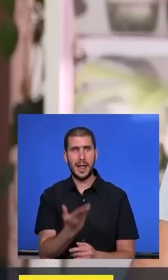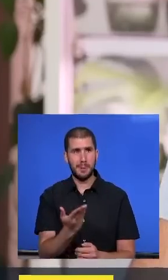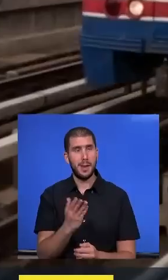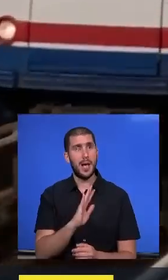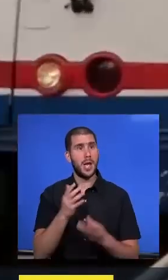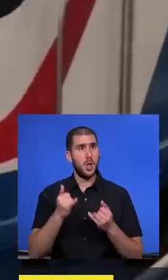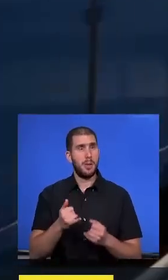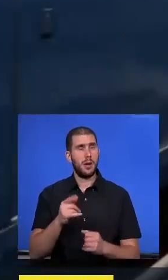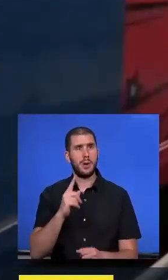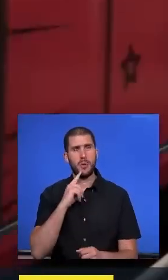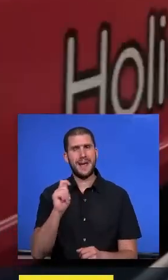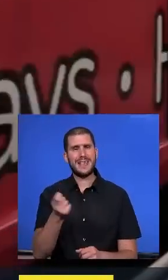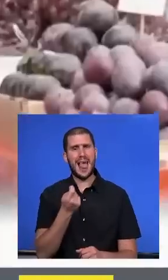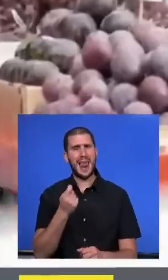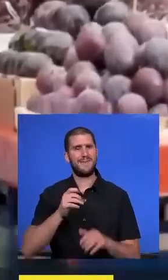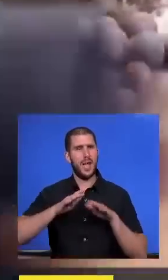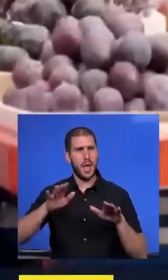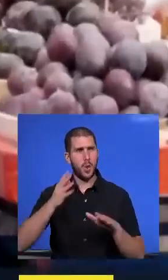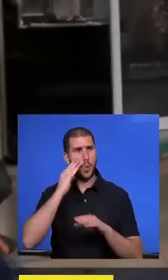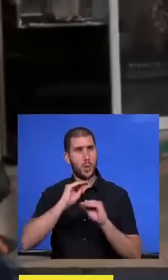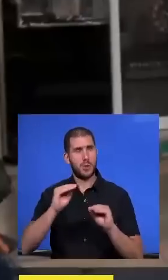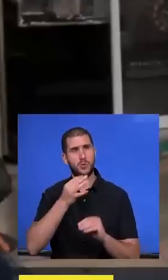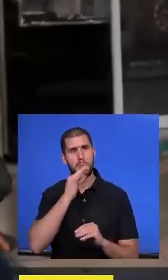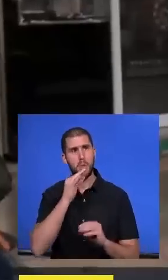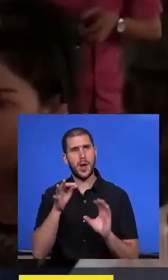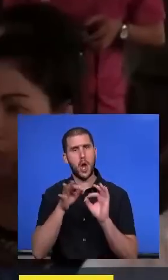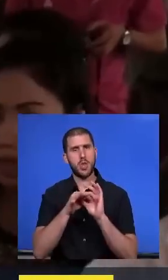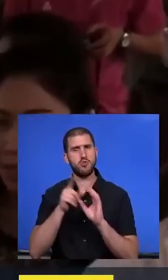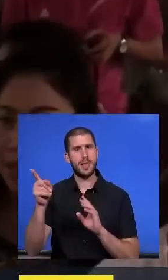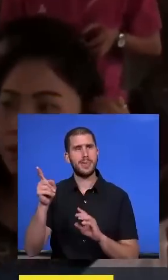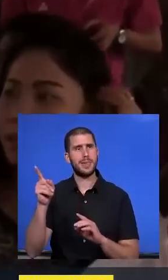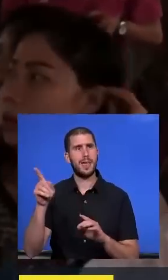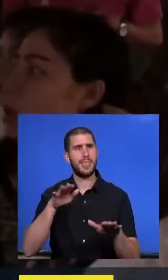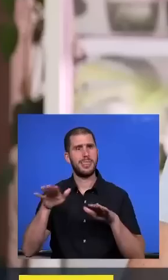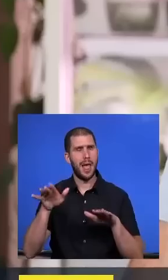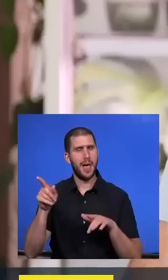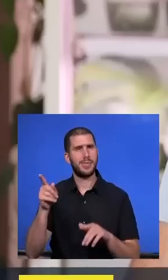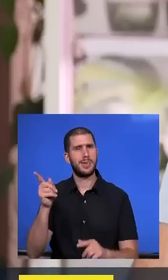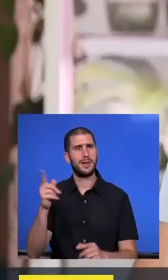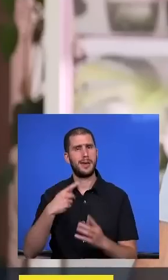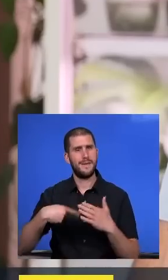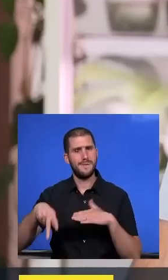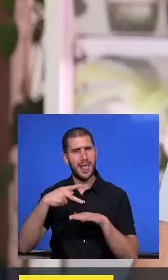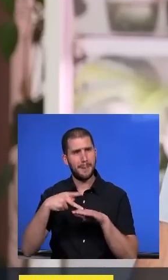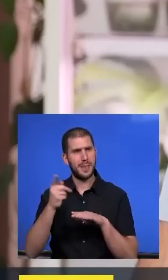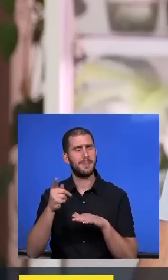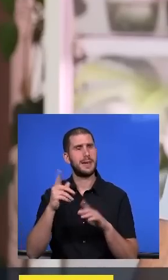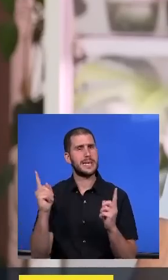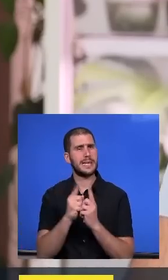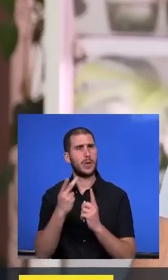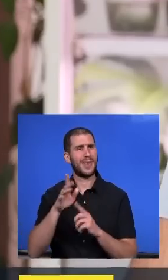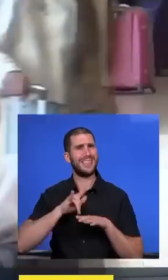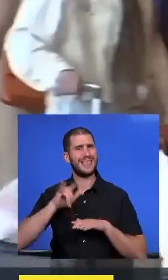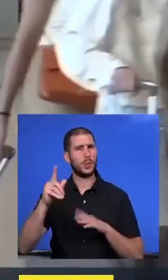היום גלפר הודיעו שישפרו את הקונקשנים לבנקוק, למנילה, יציעו קונקשנים קצרים וטיסות קצרות